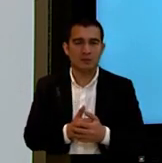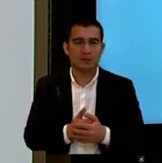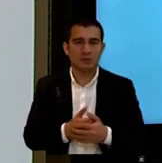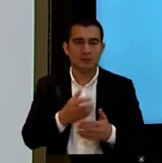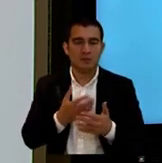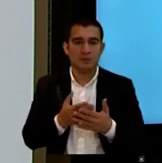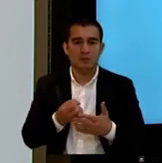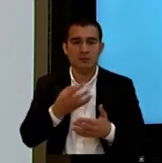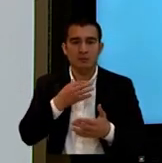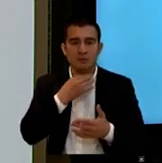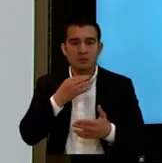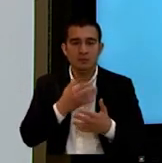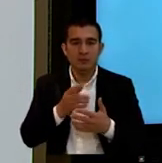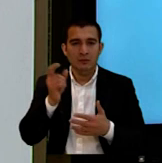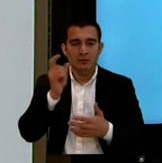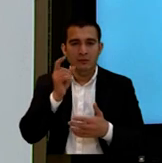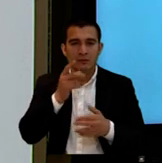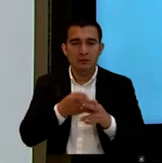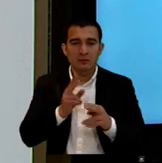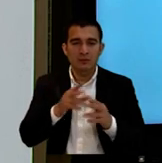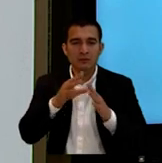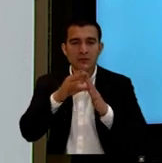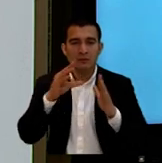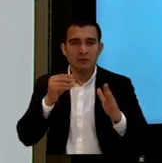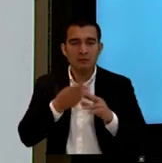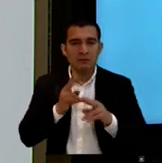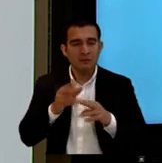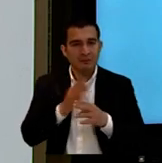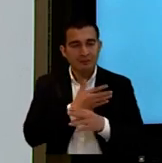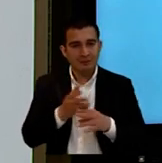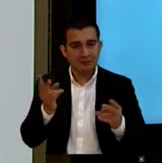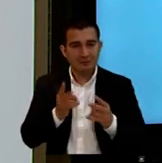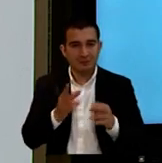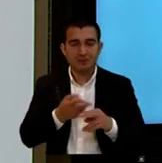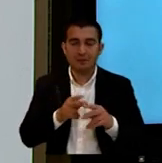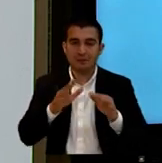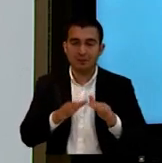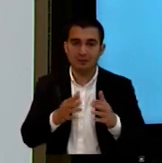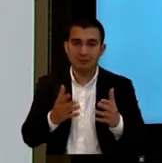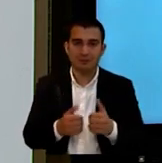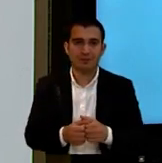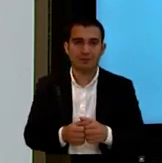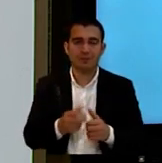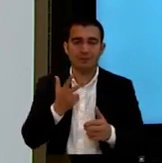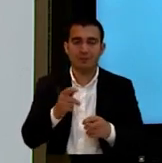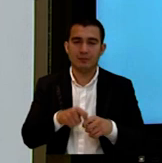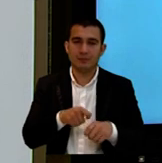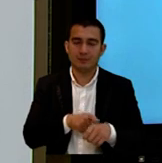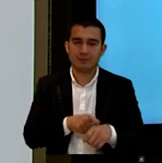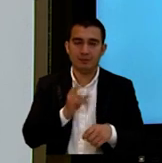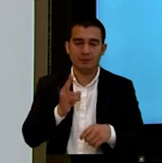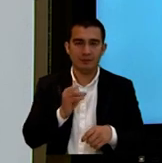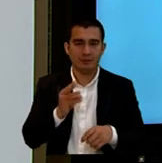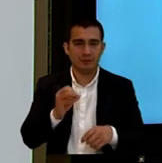ko'k bilan ajratilgan to'g'ri burchakli uchburchakni ajratib olamiz. Bu yerda 3 metrli